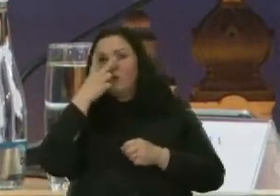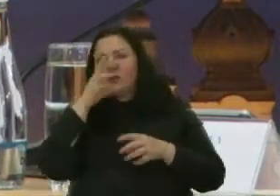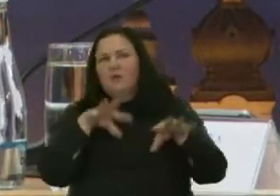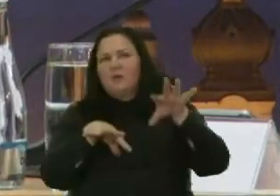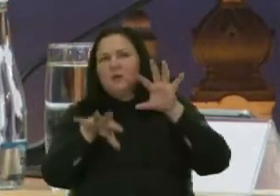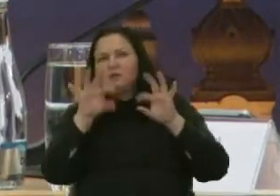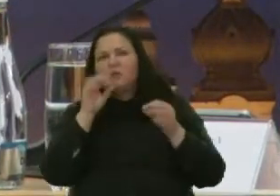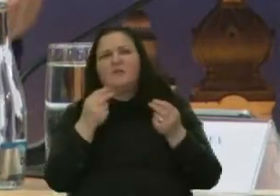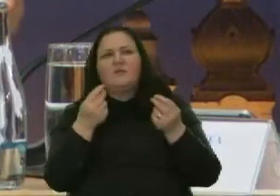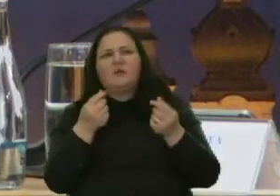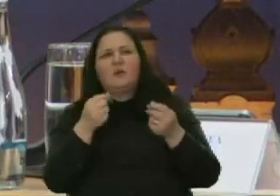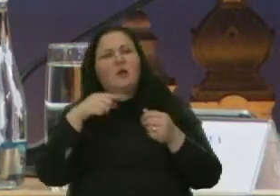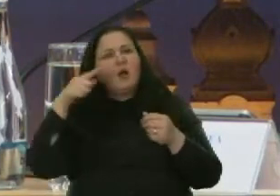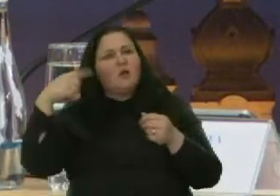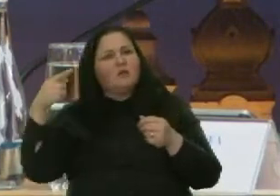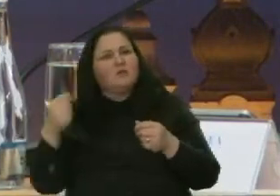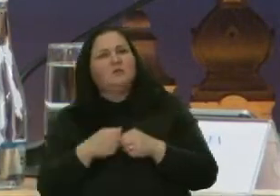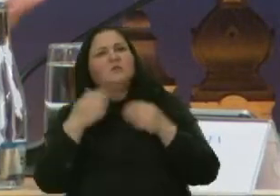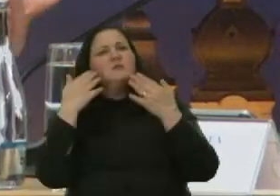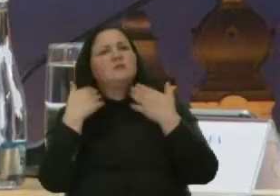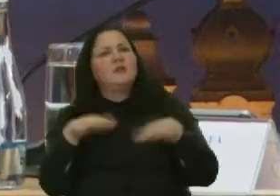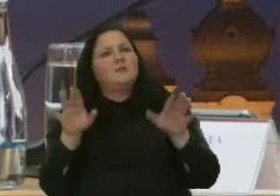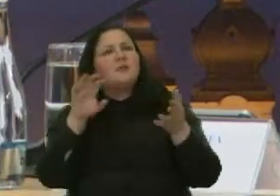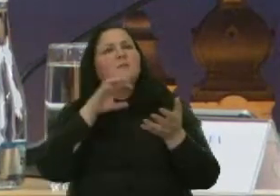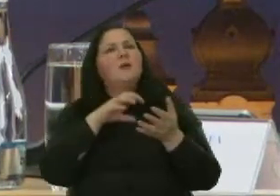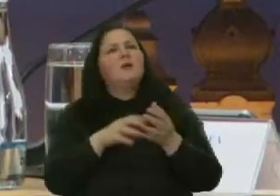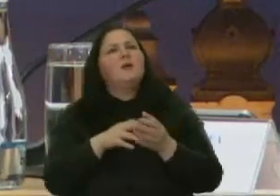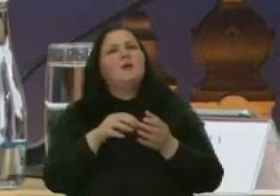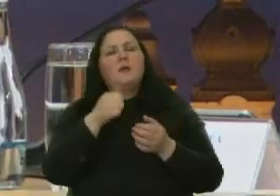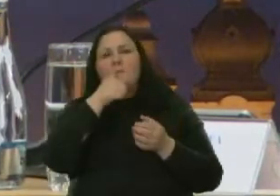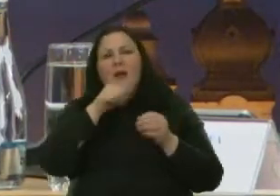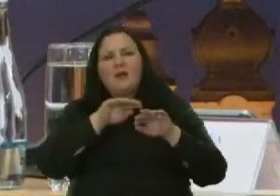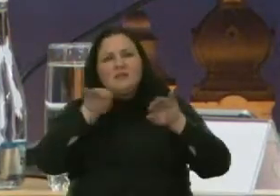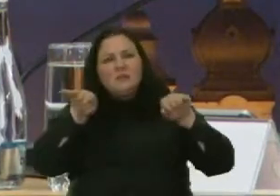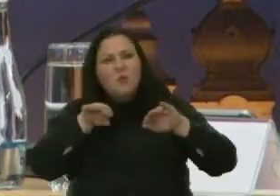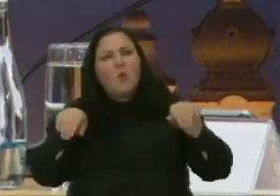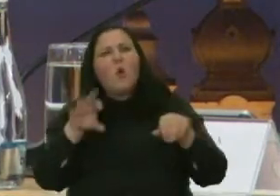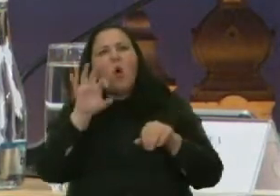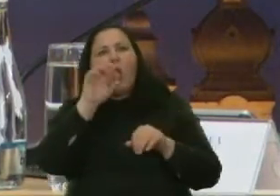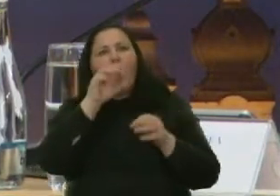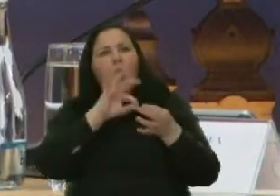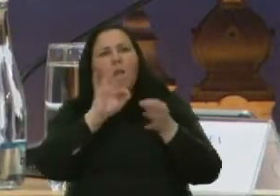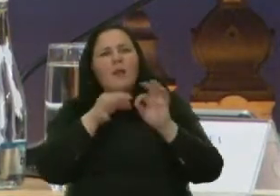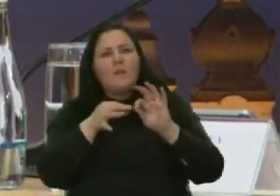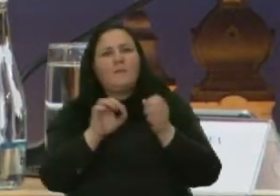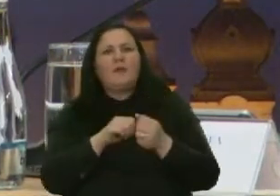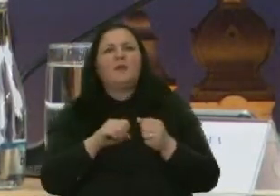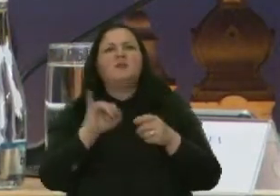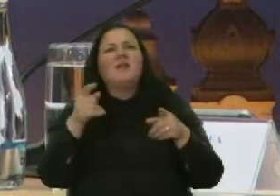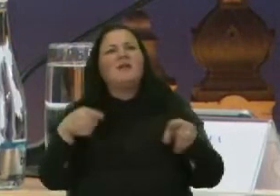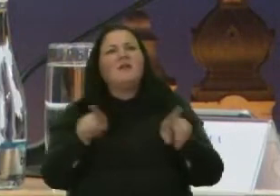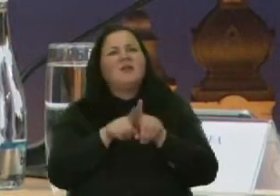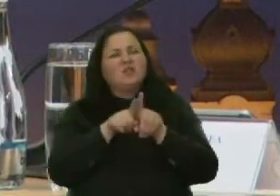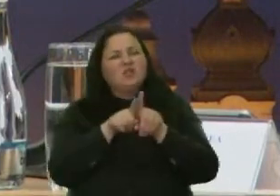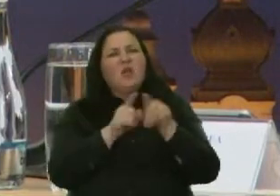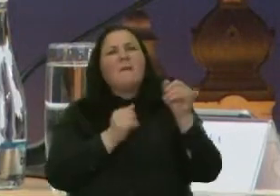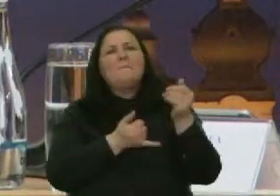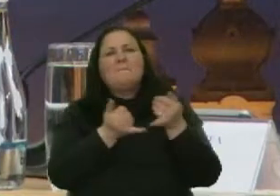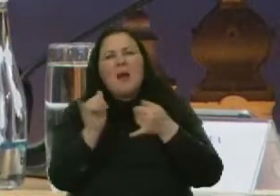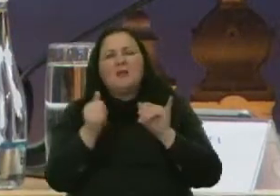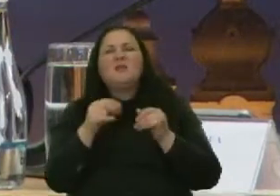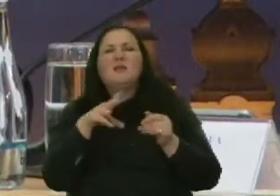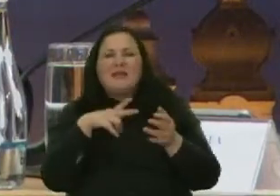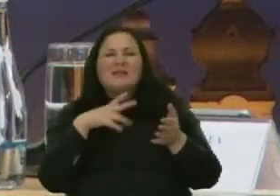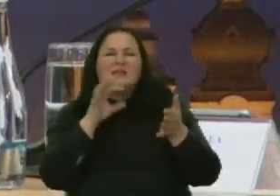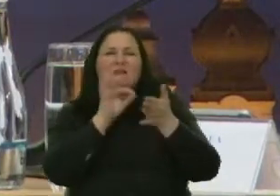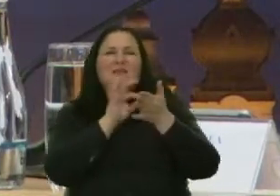finanțare alternative terminăm acum Bazinul Olimpic v am spus că e 28 de milioane de euro și evident că și patinoarul olimpic este în lista noastră de priorități